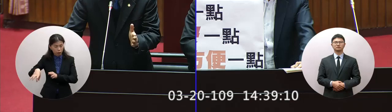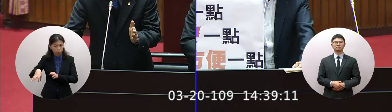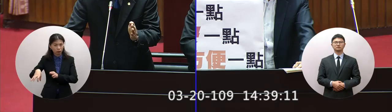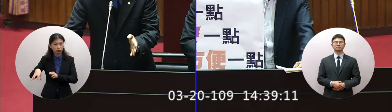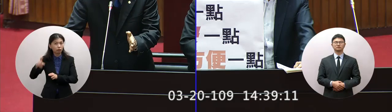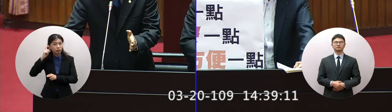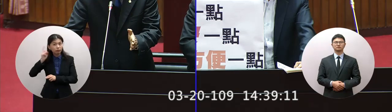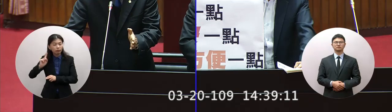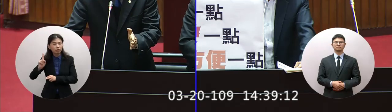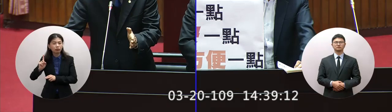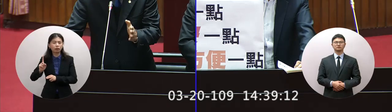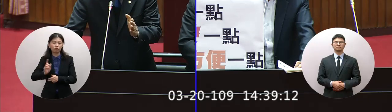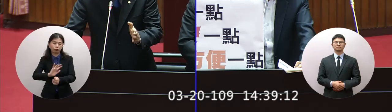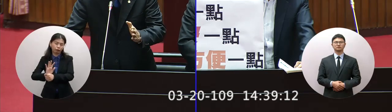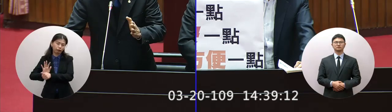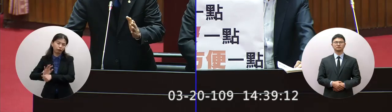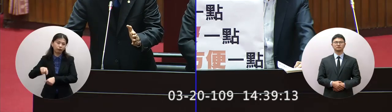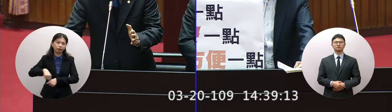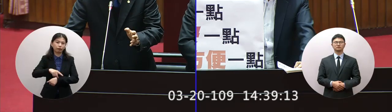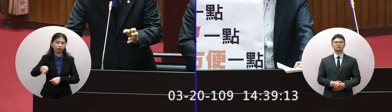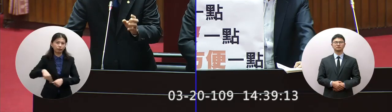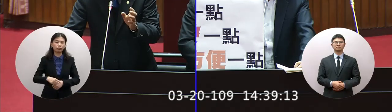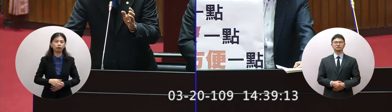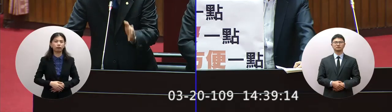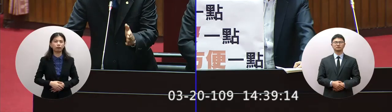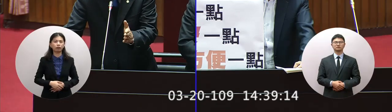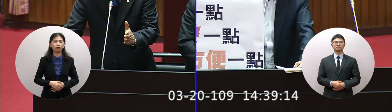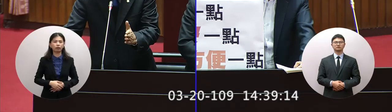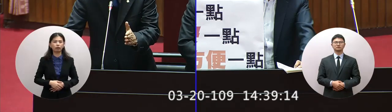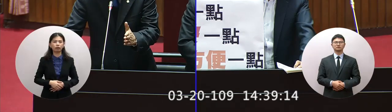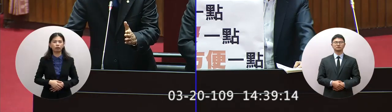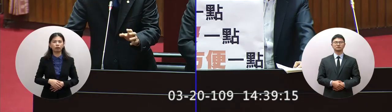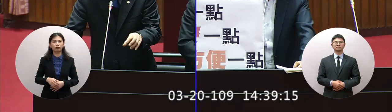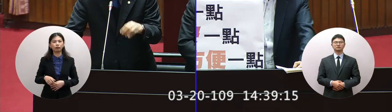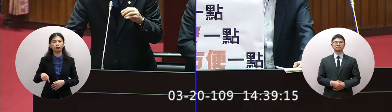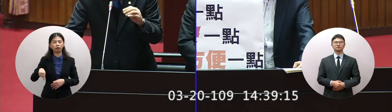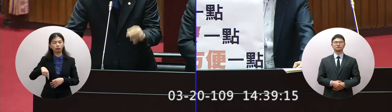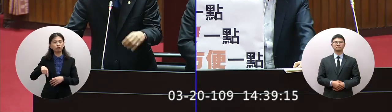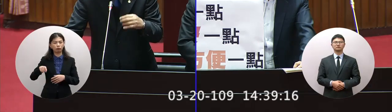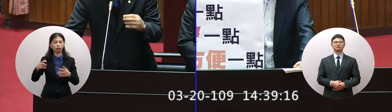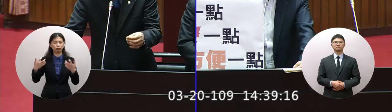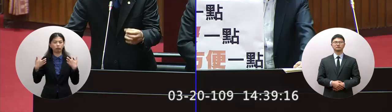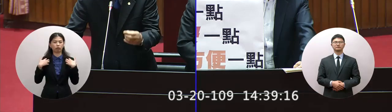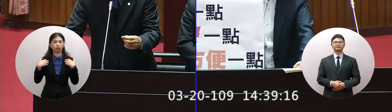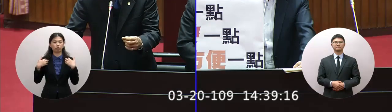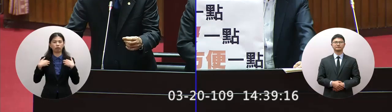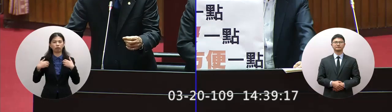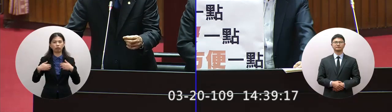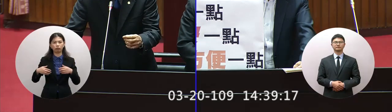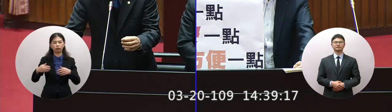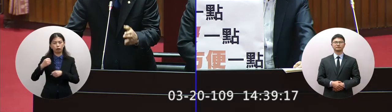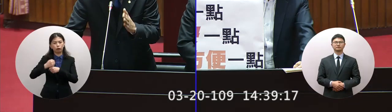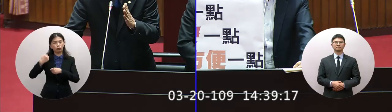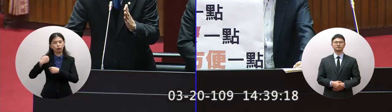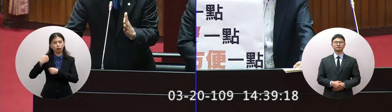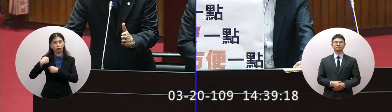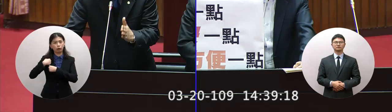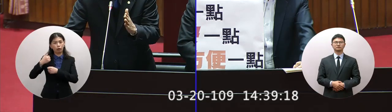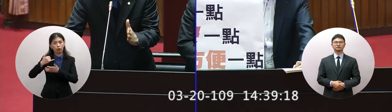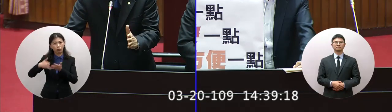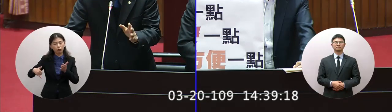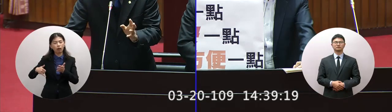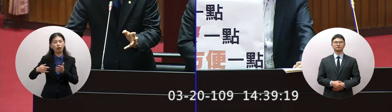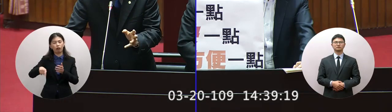就是服务后备军人，就是刚刚跟委员报告的后服这些干部，他负责调点召动员。那现在我